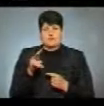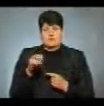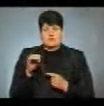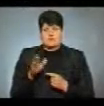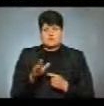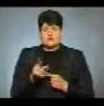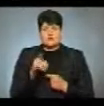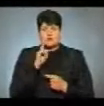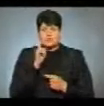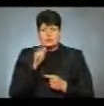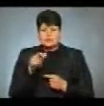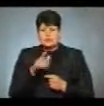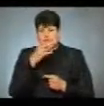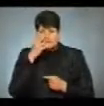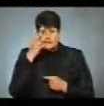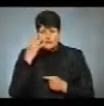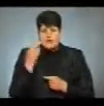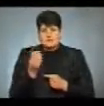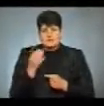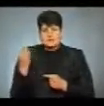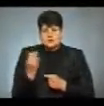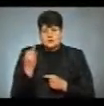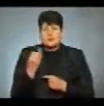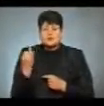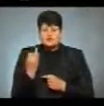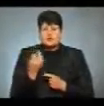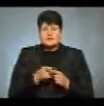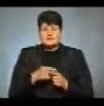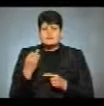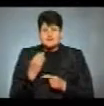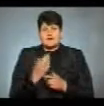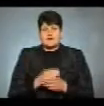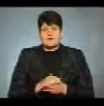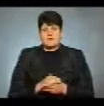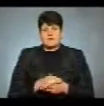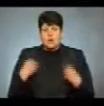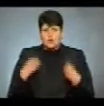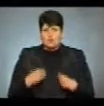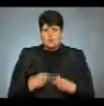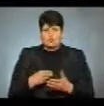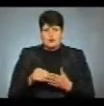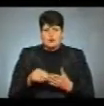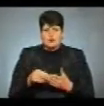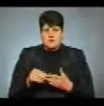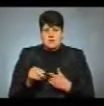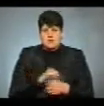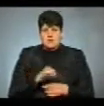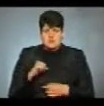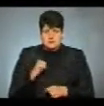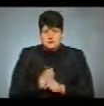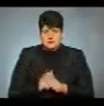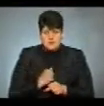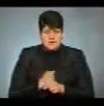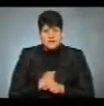своєї історії і розуміло, що історія – це цікаво, що без історії немає майбутнього. Костюми ми закупляли, самі робили